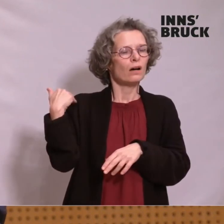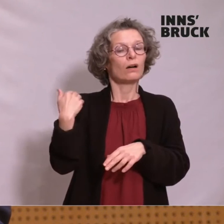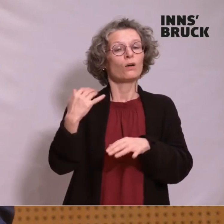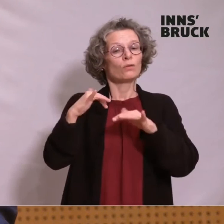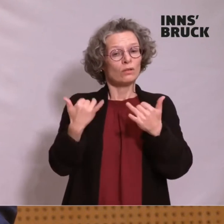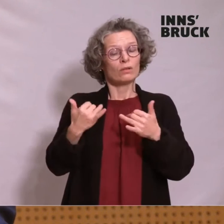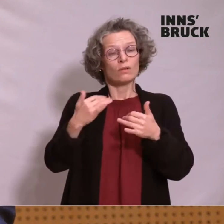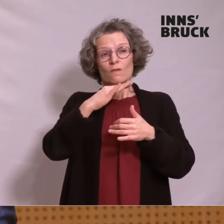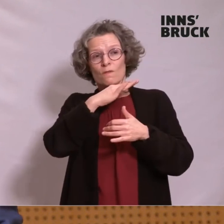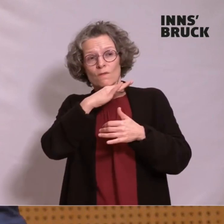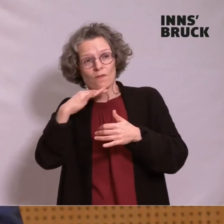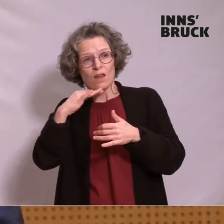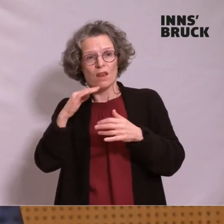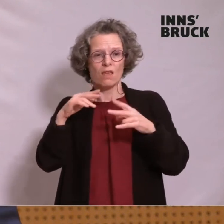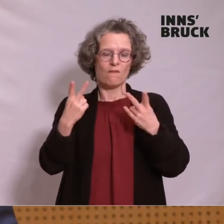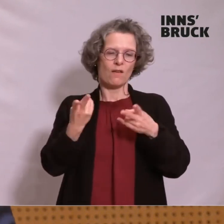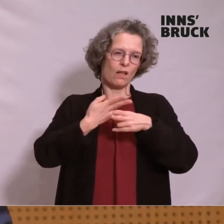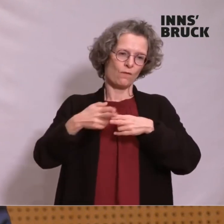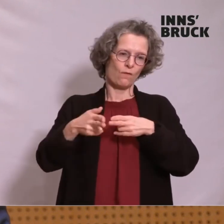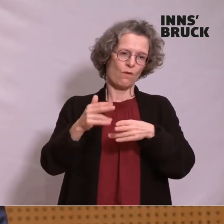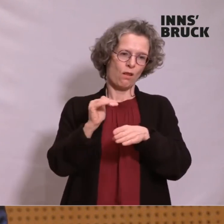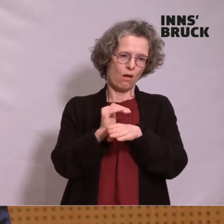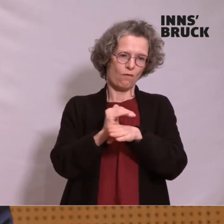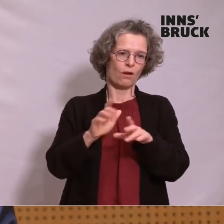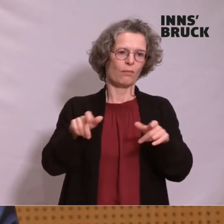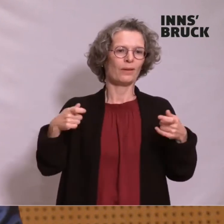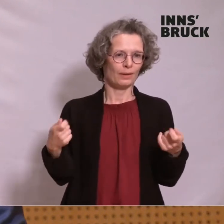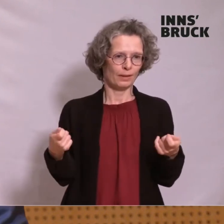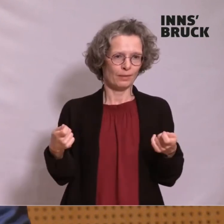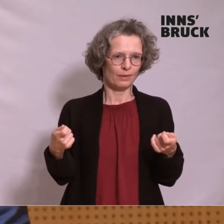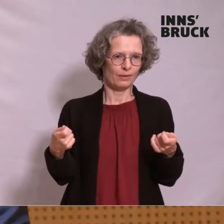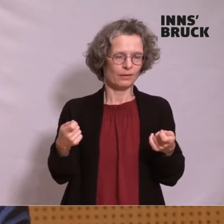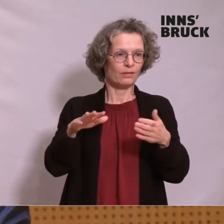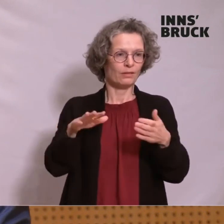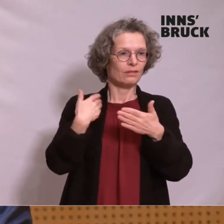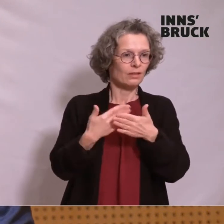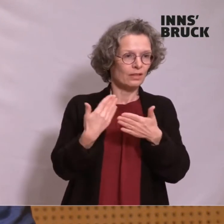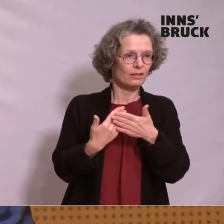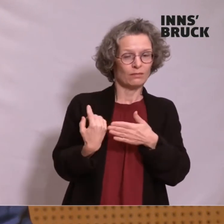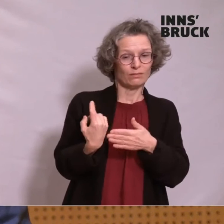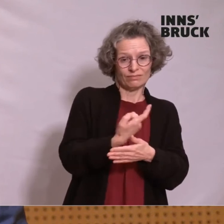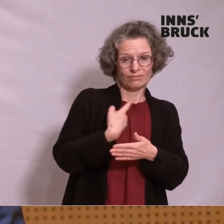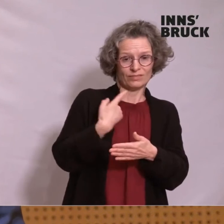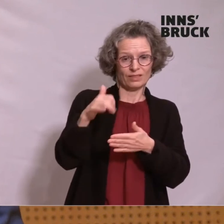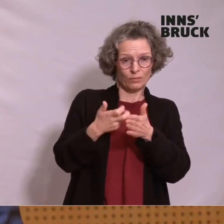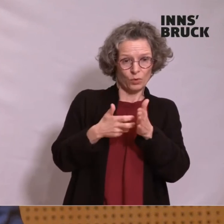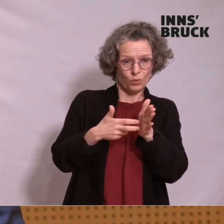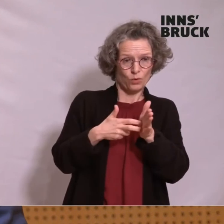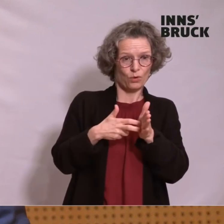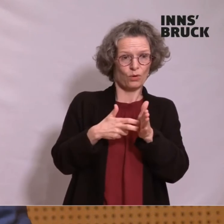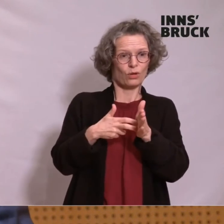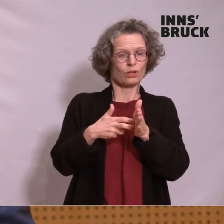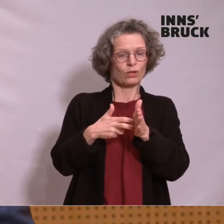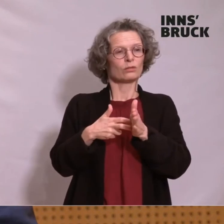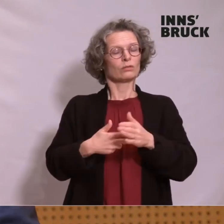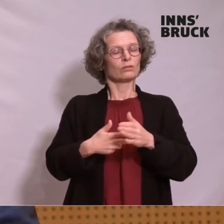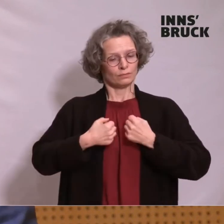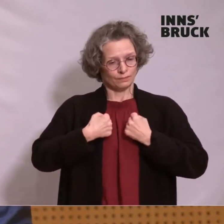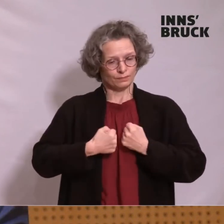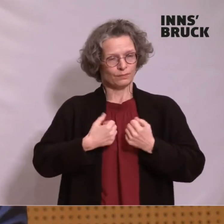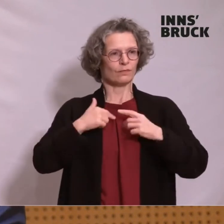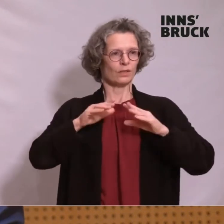wertvolle, zu erledigende Aufgaben. Auch deshalb stehen wir nach wie vor überzeugt zu unserem